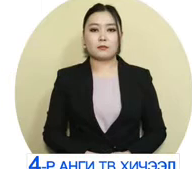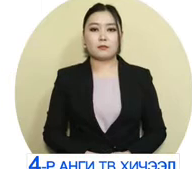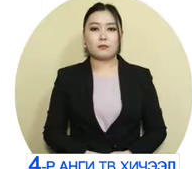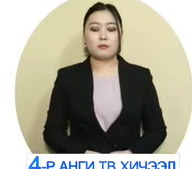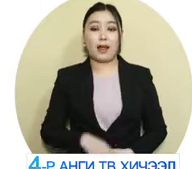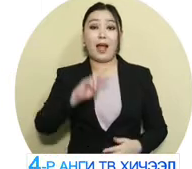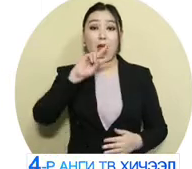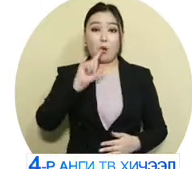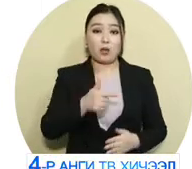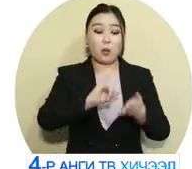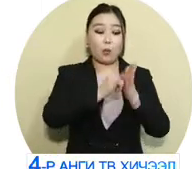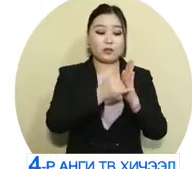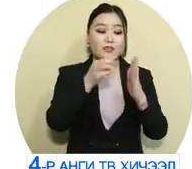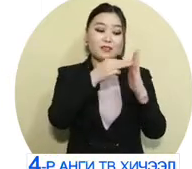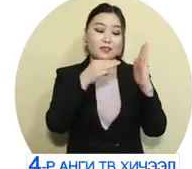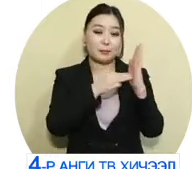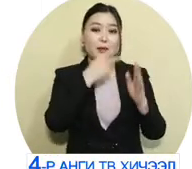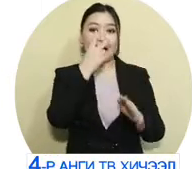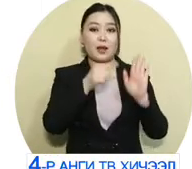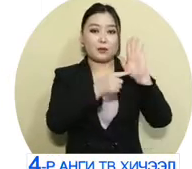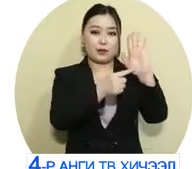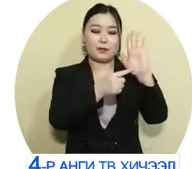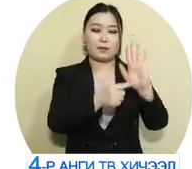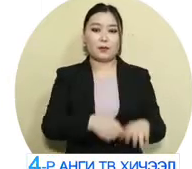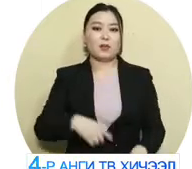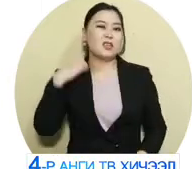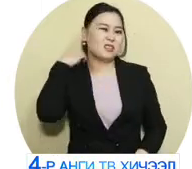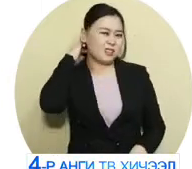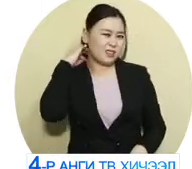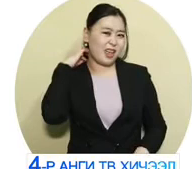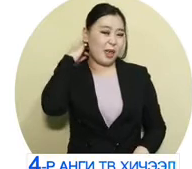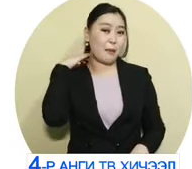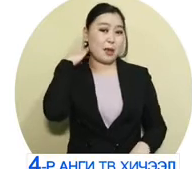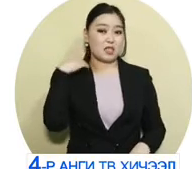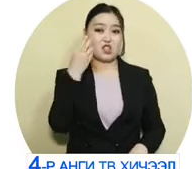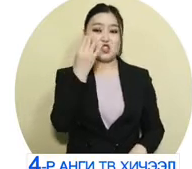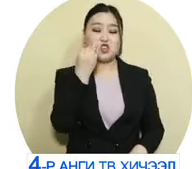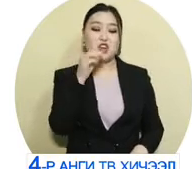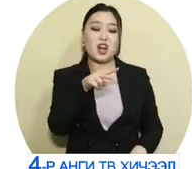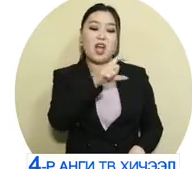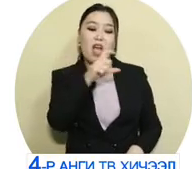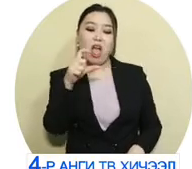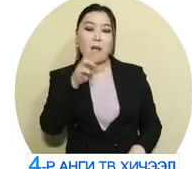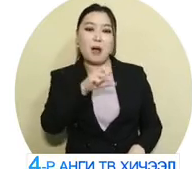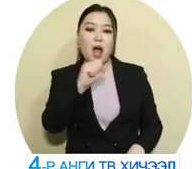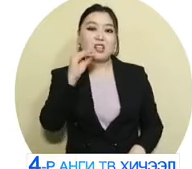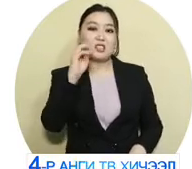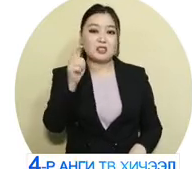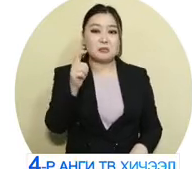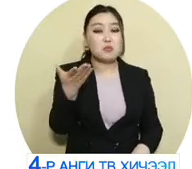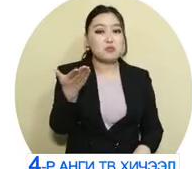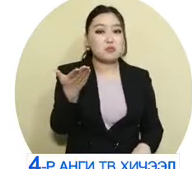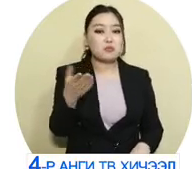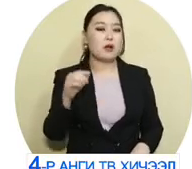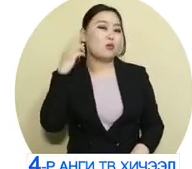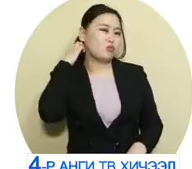За үгийн утгын тайлбарыг харуулъя. За шилээ майжих гэдэг үг маань хүн хүзүүнийхээ арыг майжих